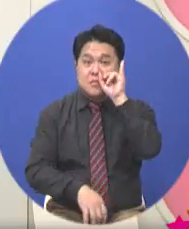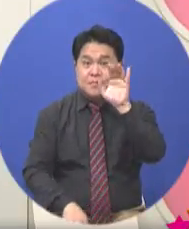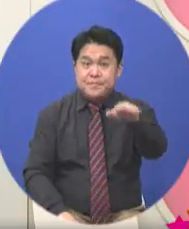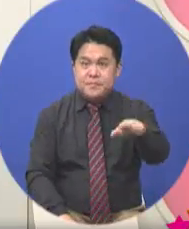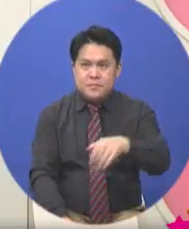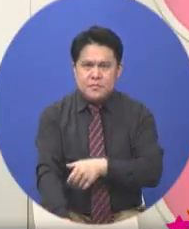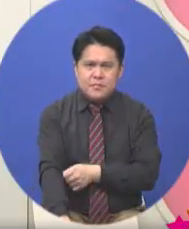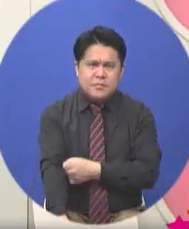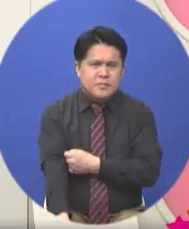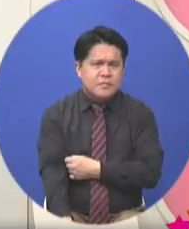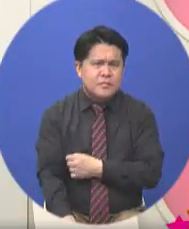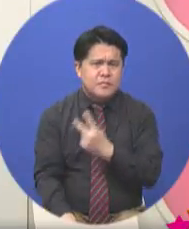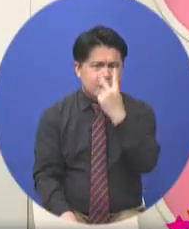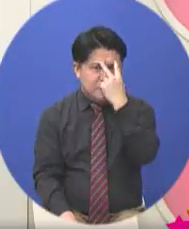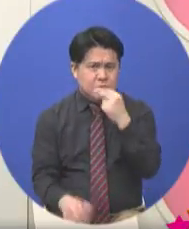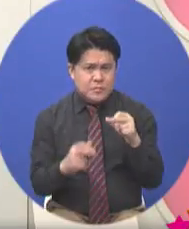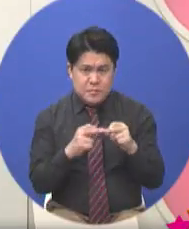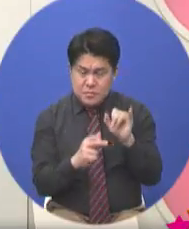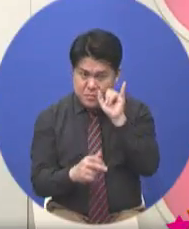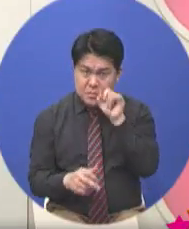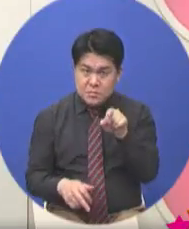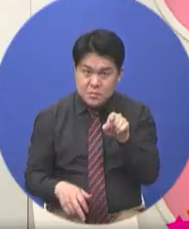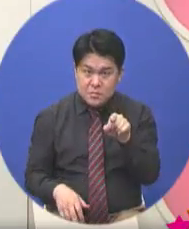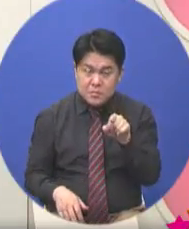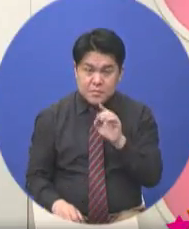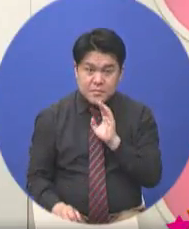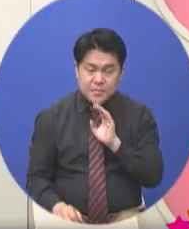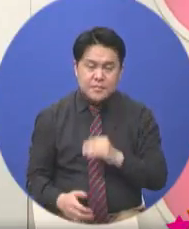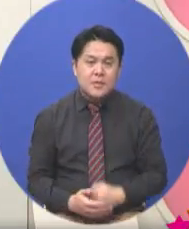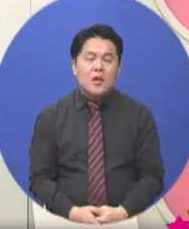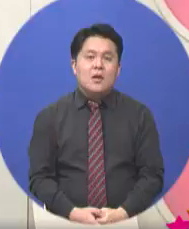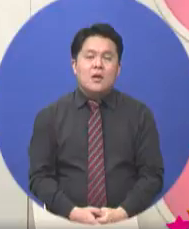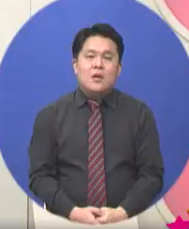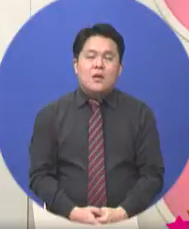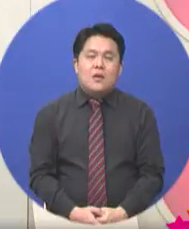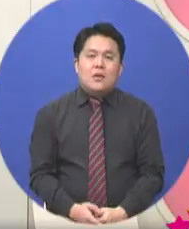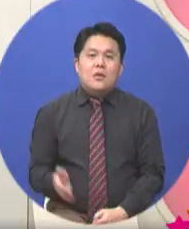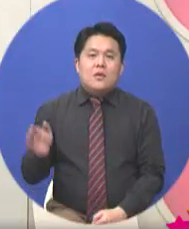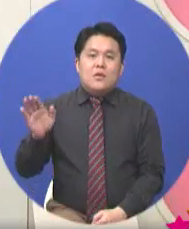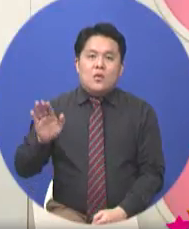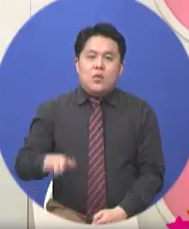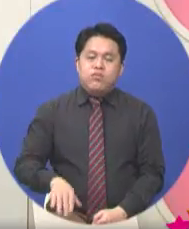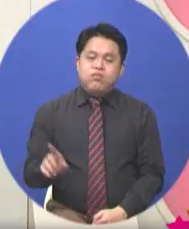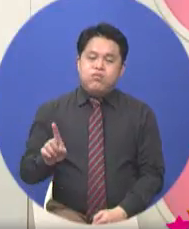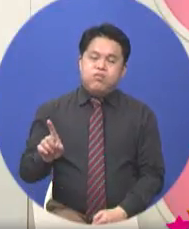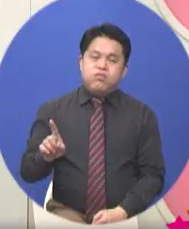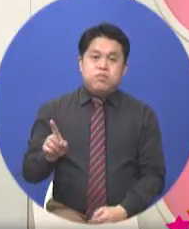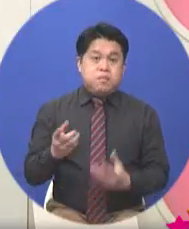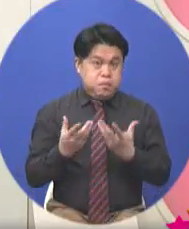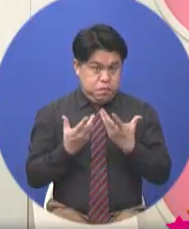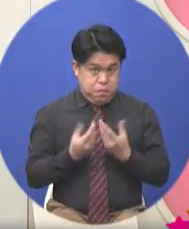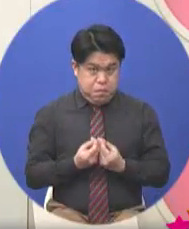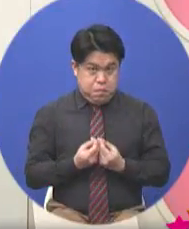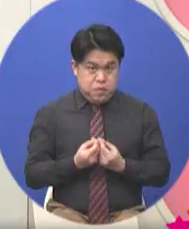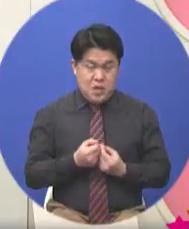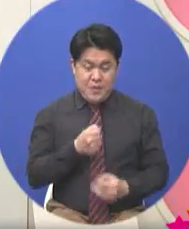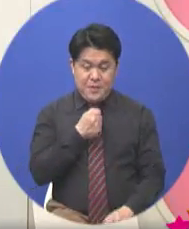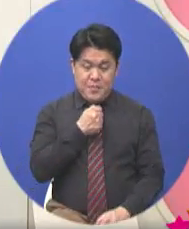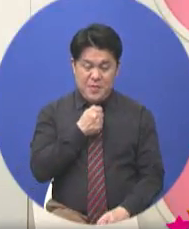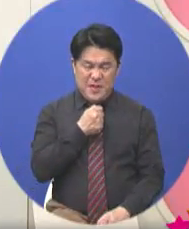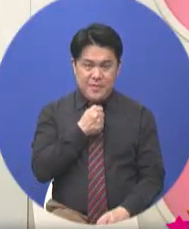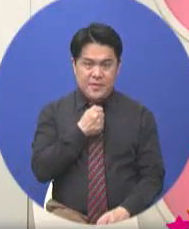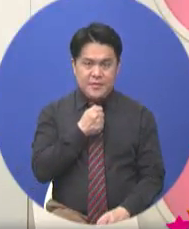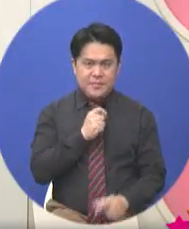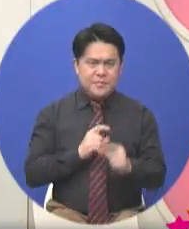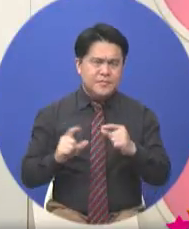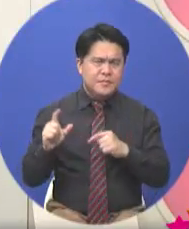예. 그 시각장애가 있으시잖아요. 예. 그럼에도 불구하고 어떤 특별한 MC가 조금